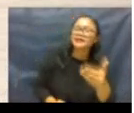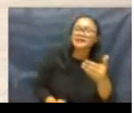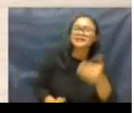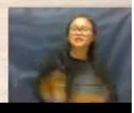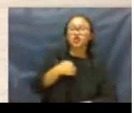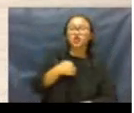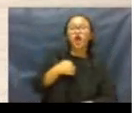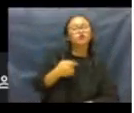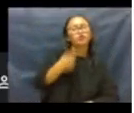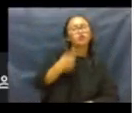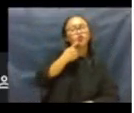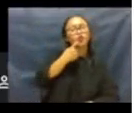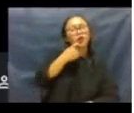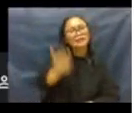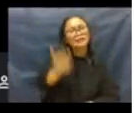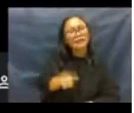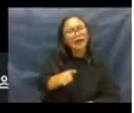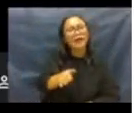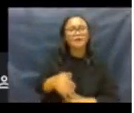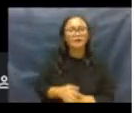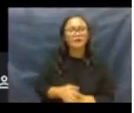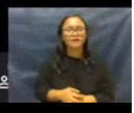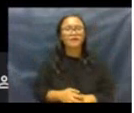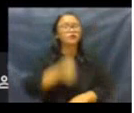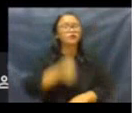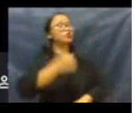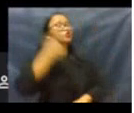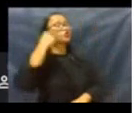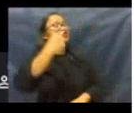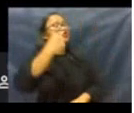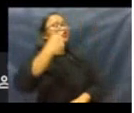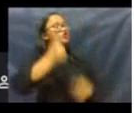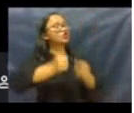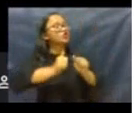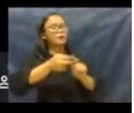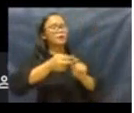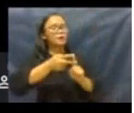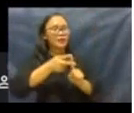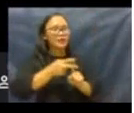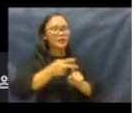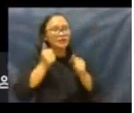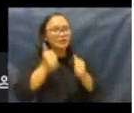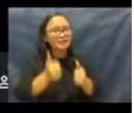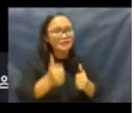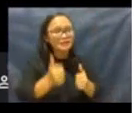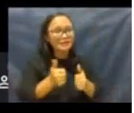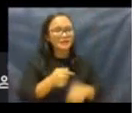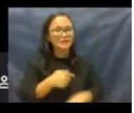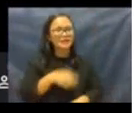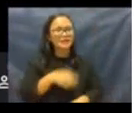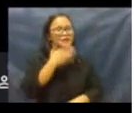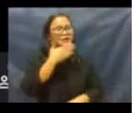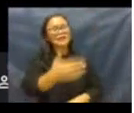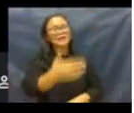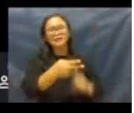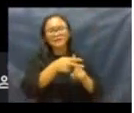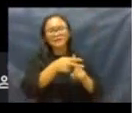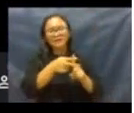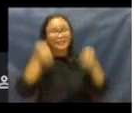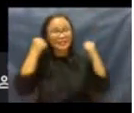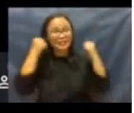coba dengan semangat. Saya juga siap. Pasti akan mencobanya. Mas Firza, terima kasih ya. Sehat-sehat Mas